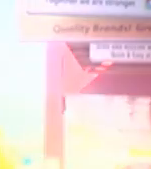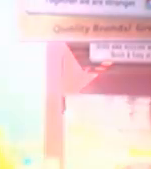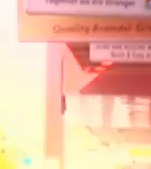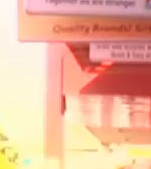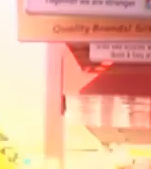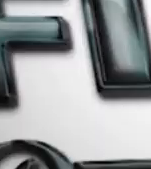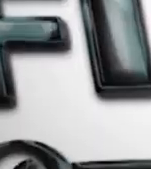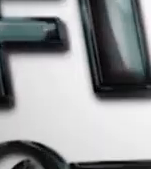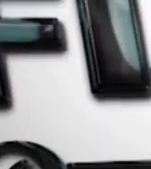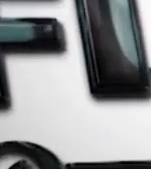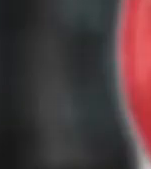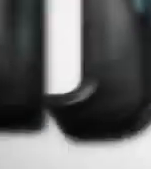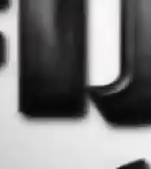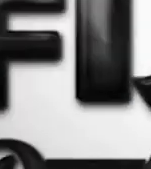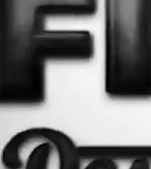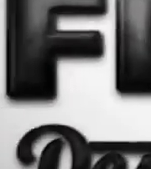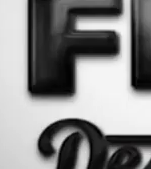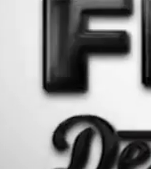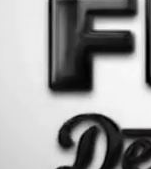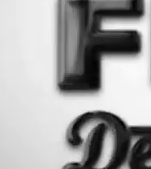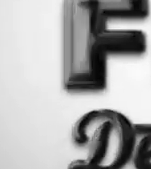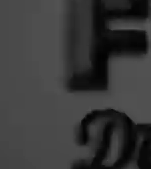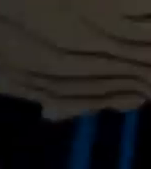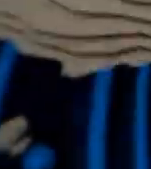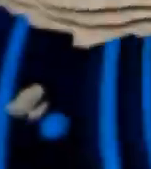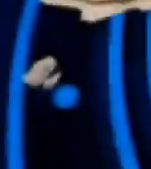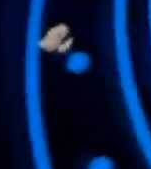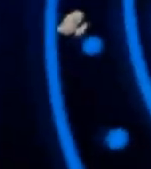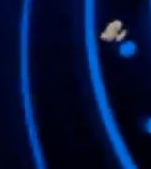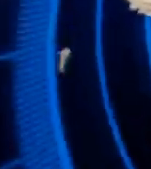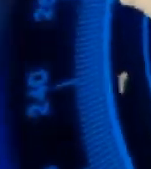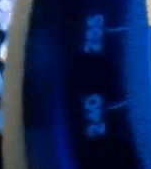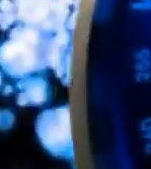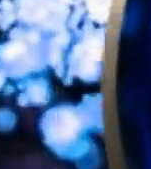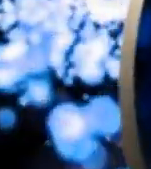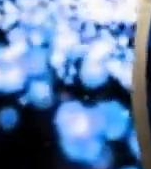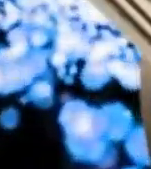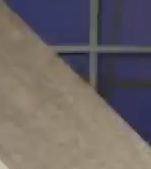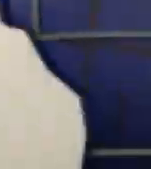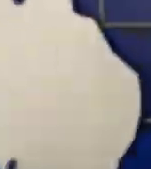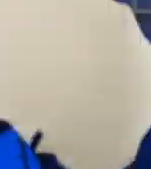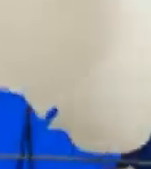रोज सुनता हूँ. रेडियो फीजी 2 देश की धड़कन.